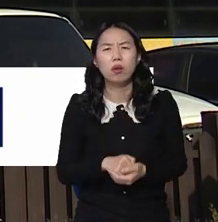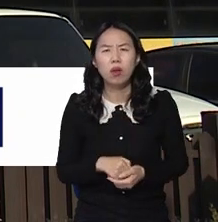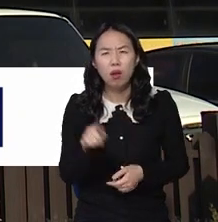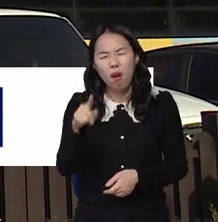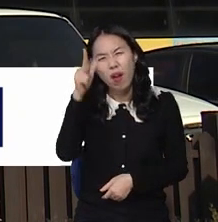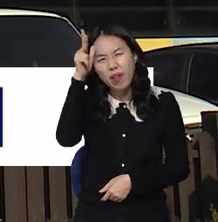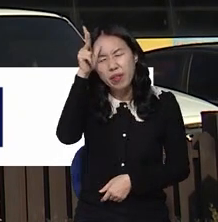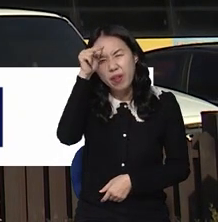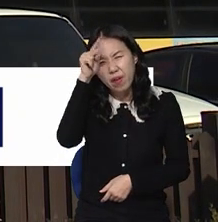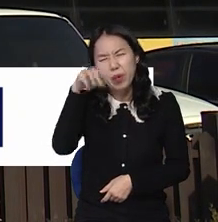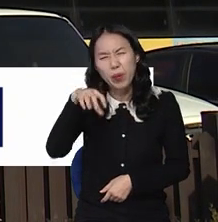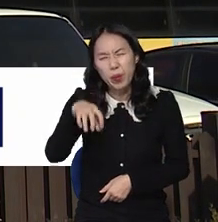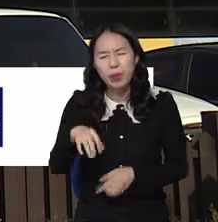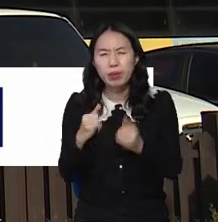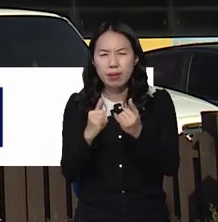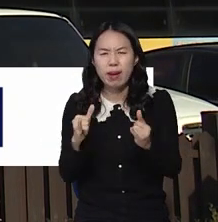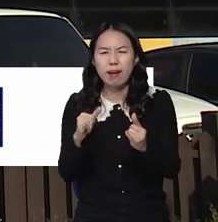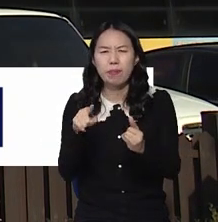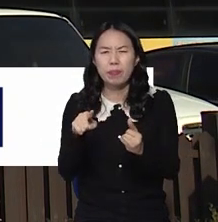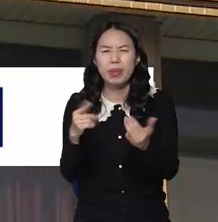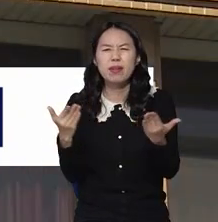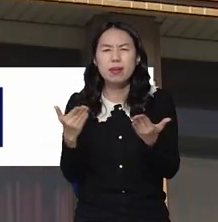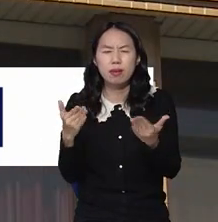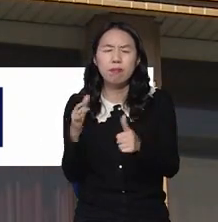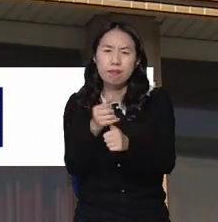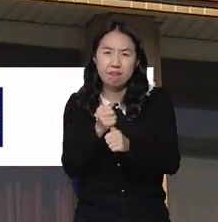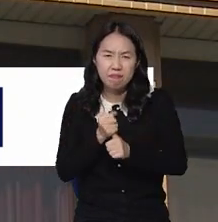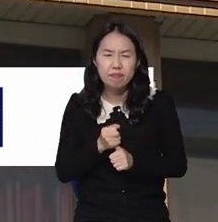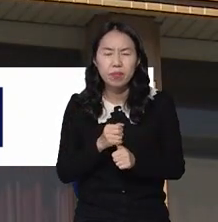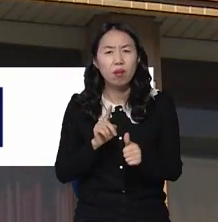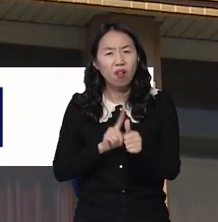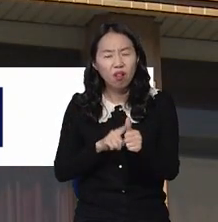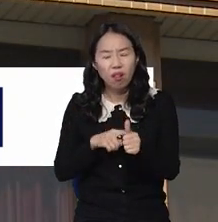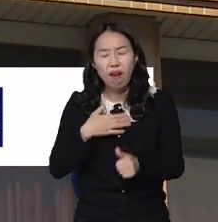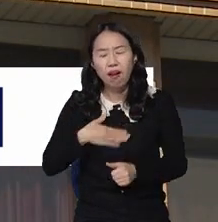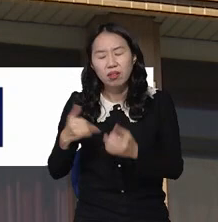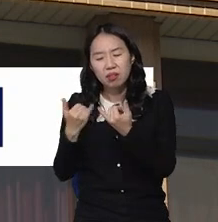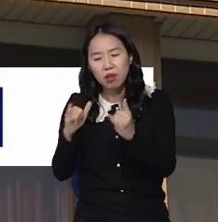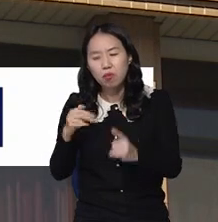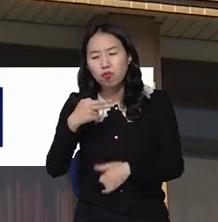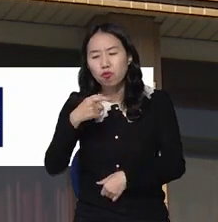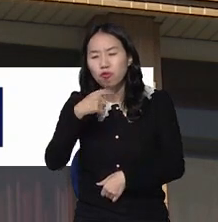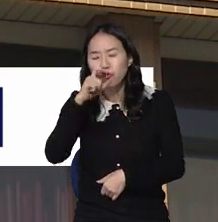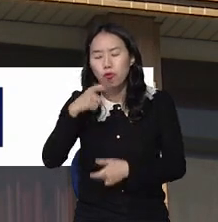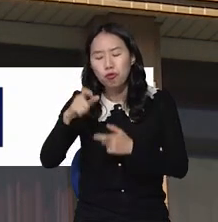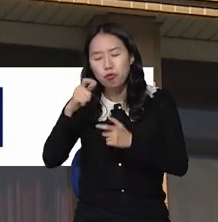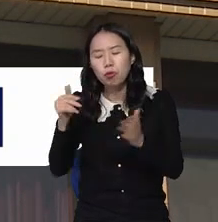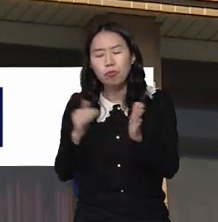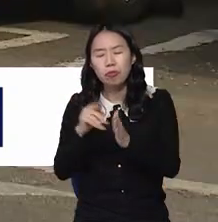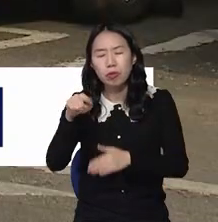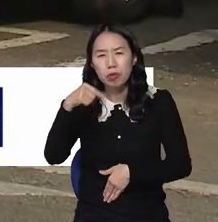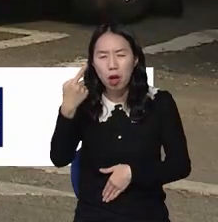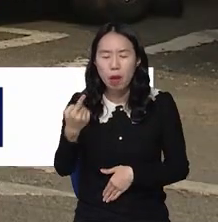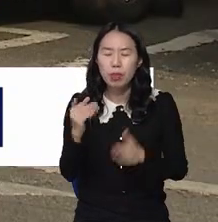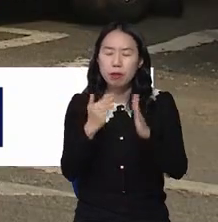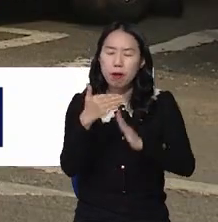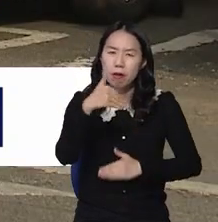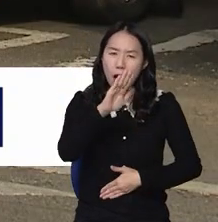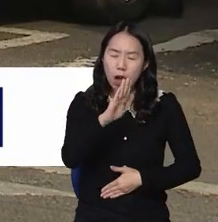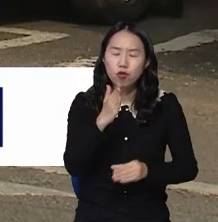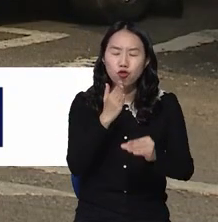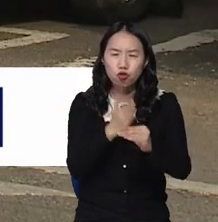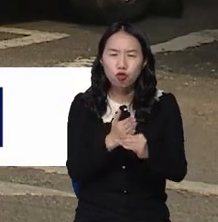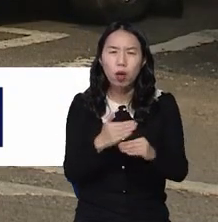화순경찰서 소속 A경위를 붙잡아 조사하고 있습니다. A경위는 지인들과 술을 마신 후 귀가하기 위해 1km가량